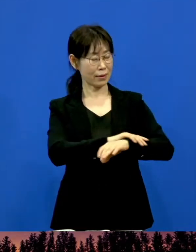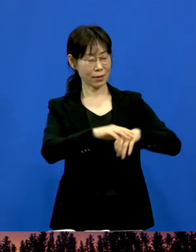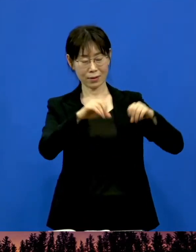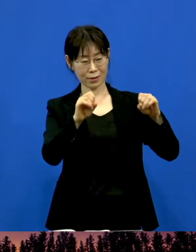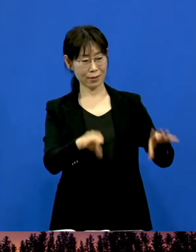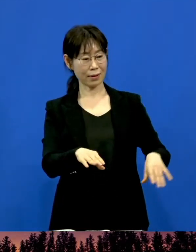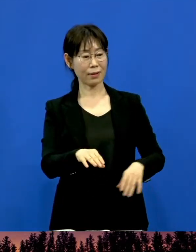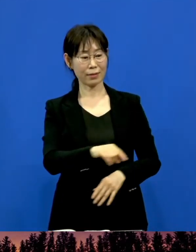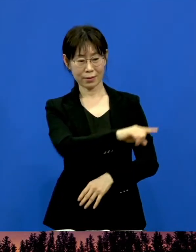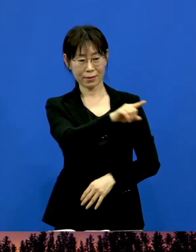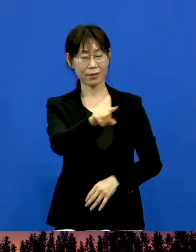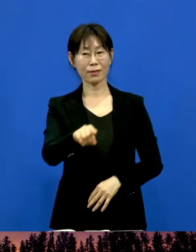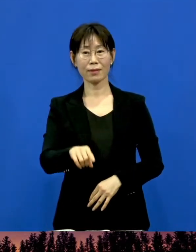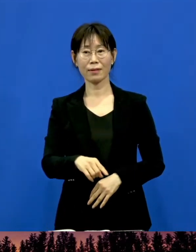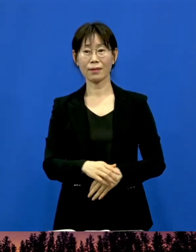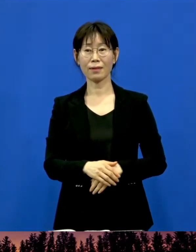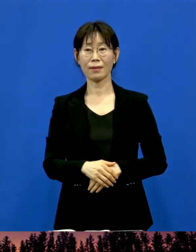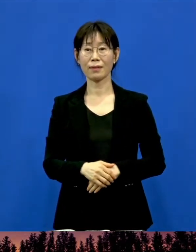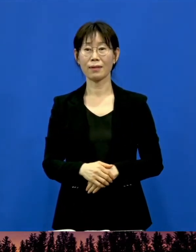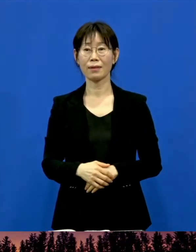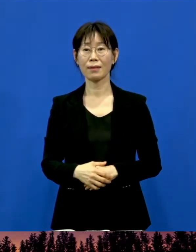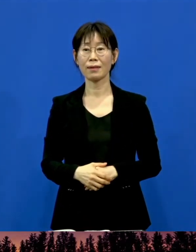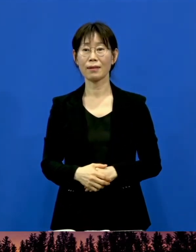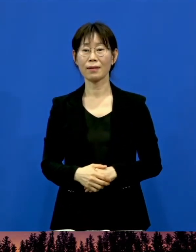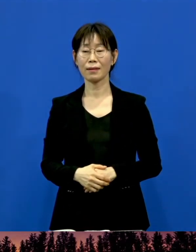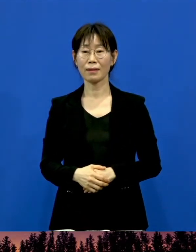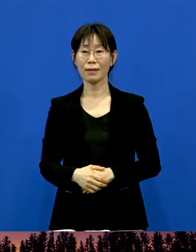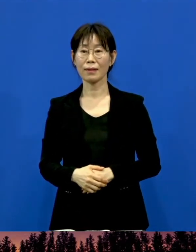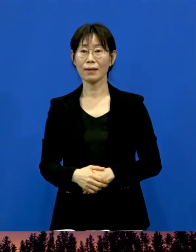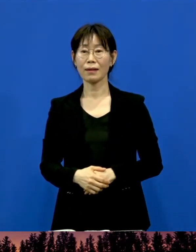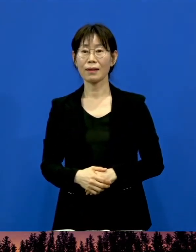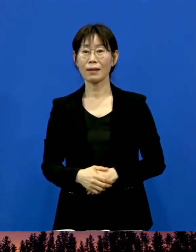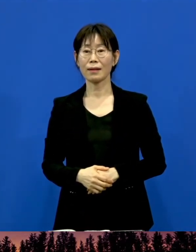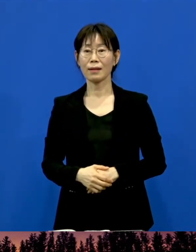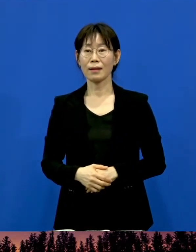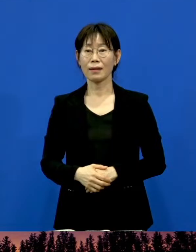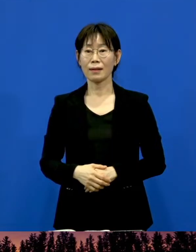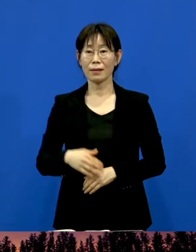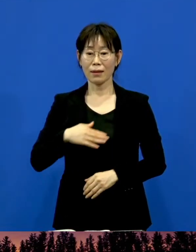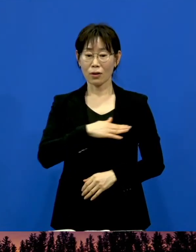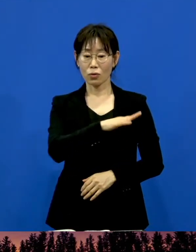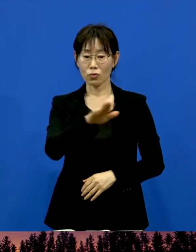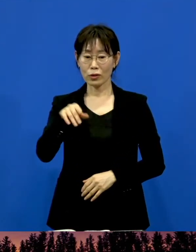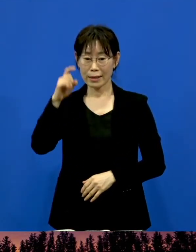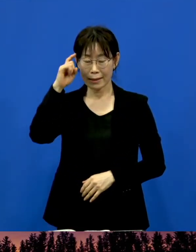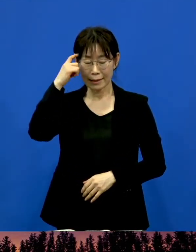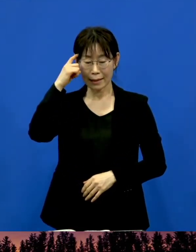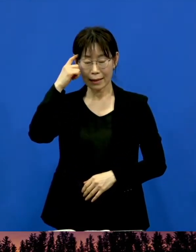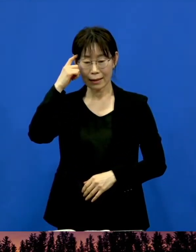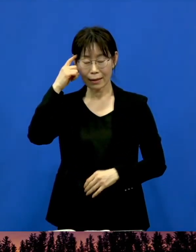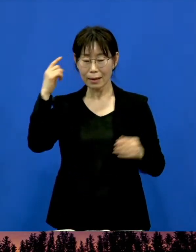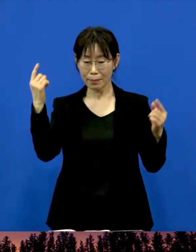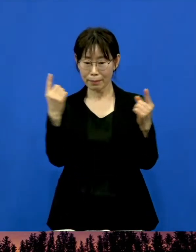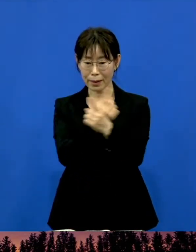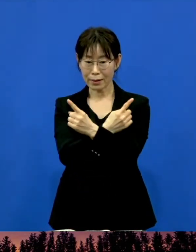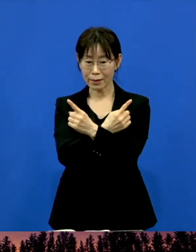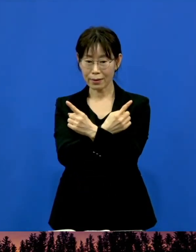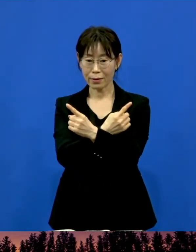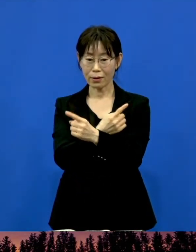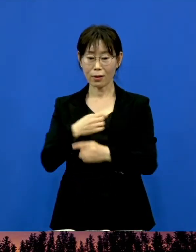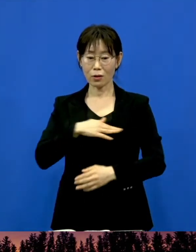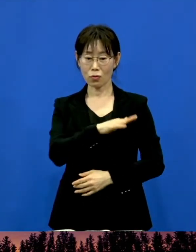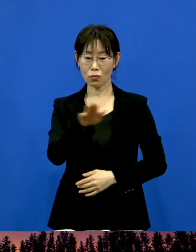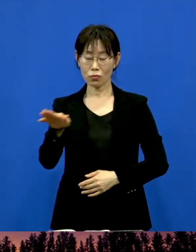이전 것은 지나갔으니 보라 새 것이 되었도다. 이것은 우리의 관점이 바뀌는 걸 말하는 거예요. 사물을 바라보는